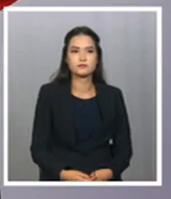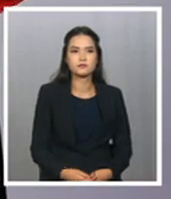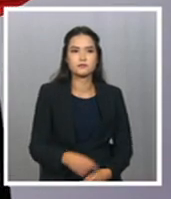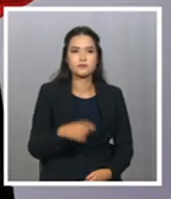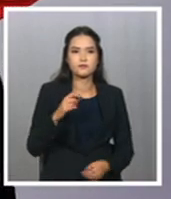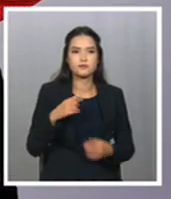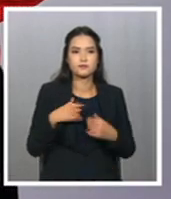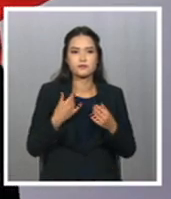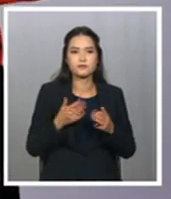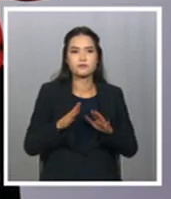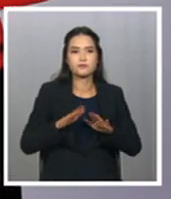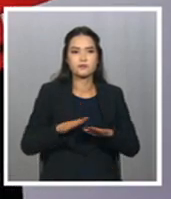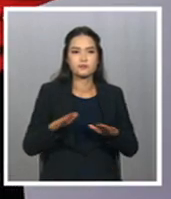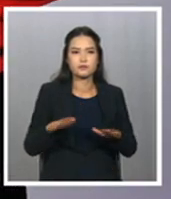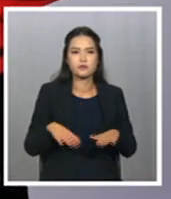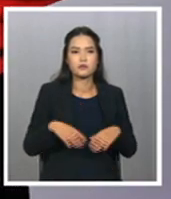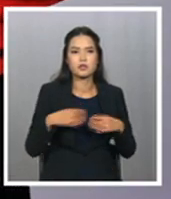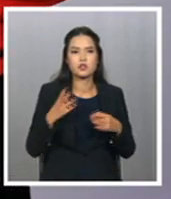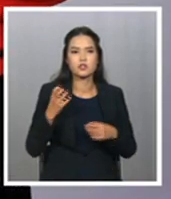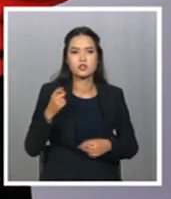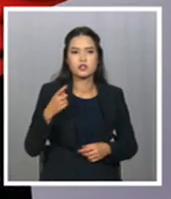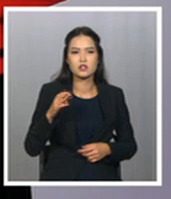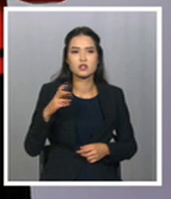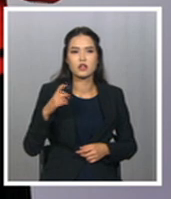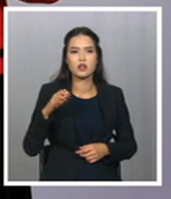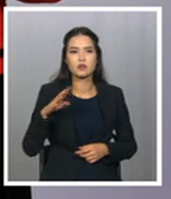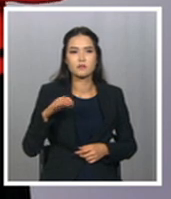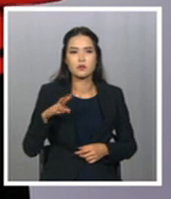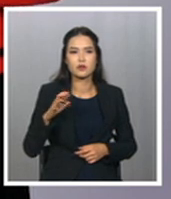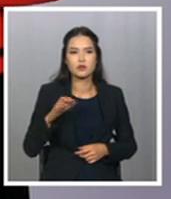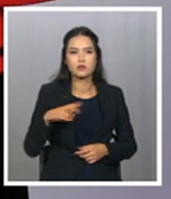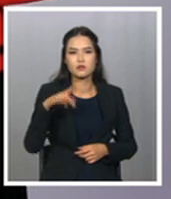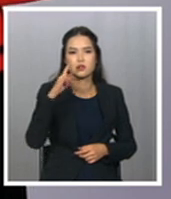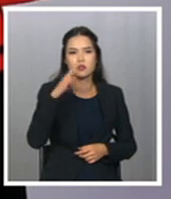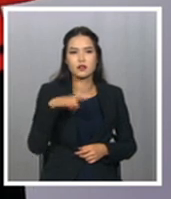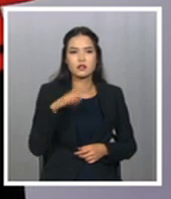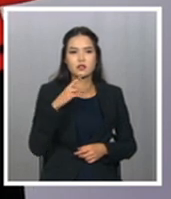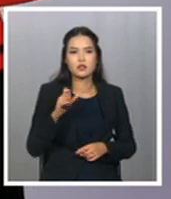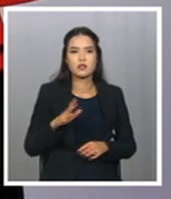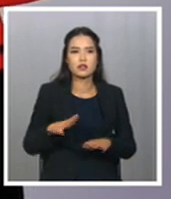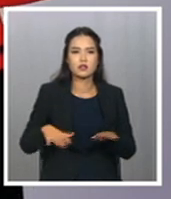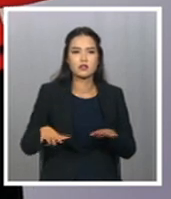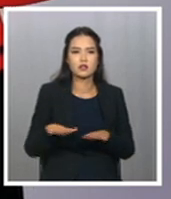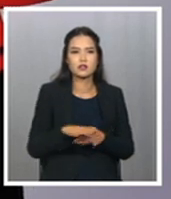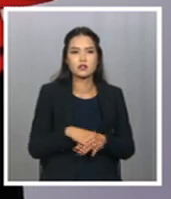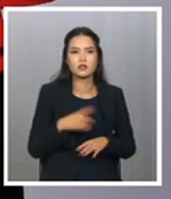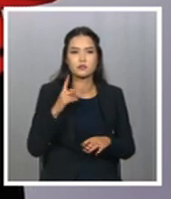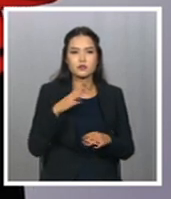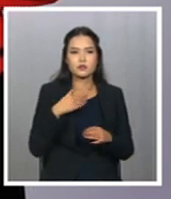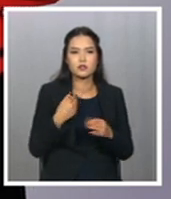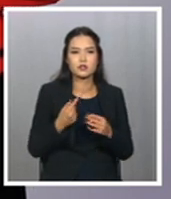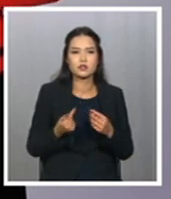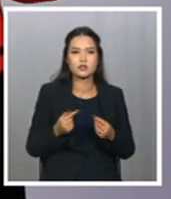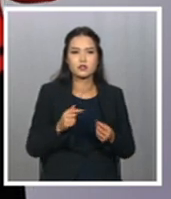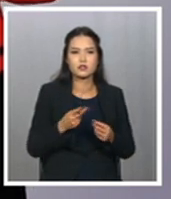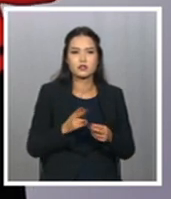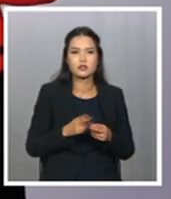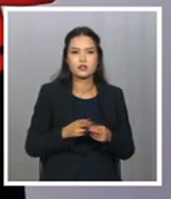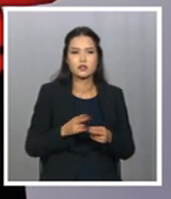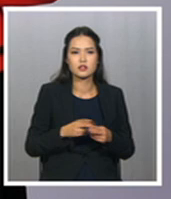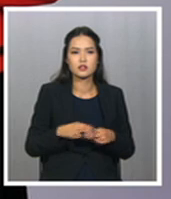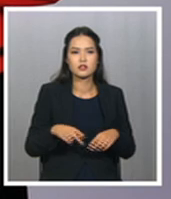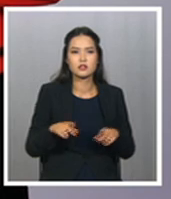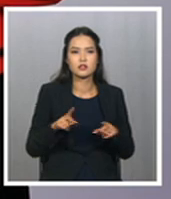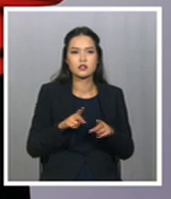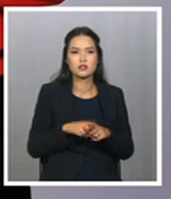Құрметті менің достарым, Шыңғыс Айтматов әлемінің қазақ халқымен бір тұтас бірлікте екенін дәлелдейтін мына бір